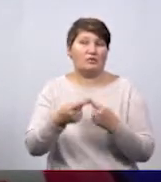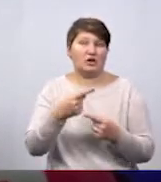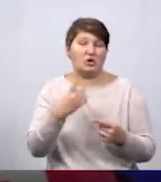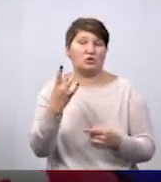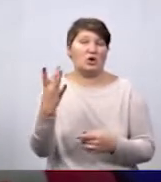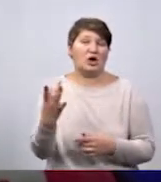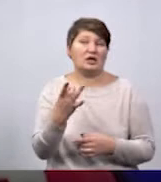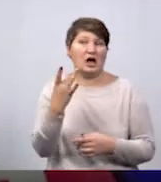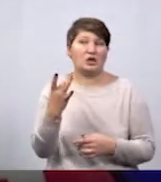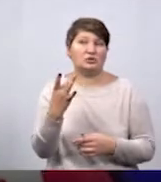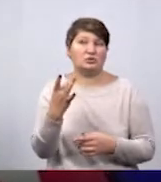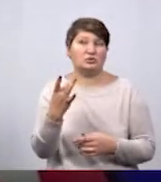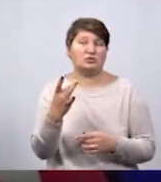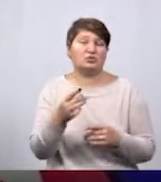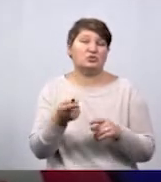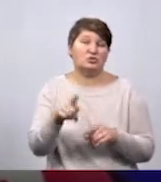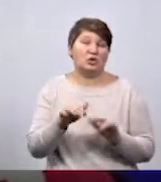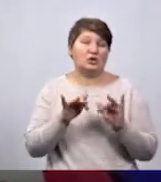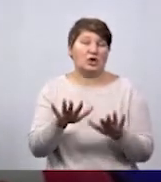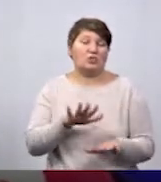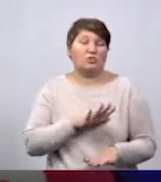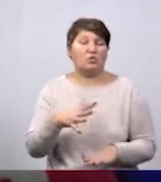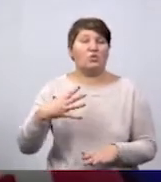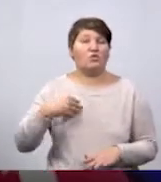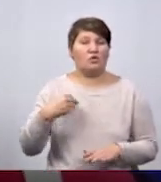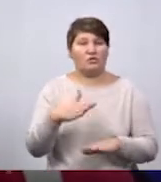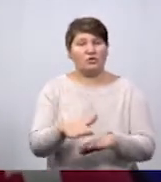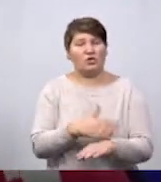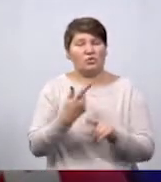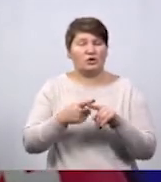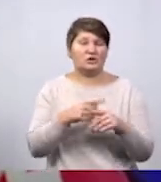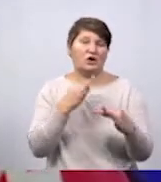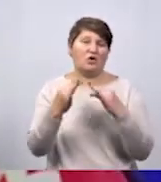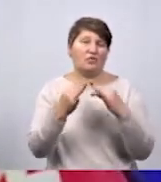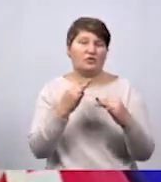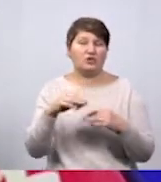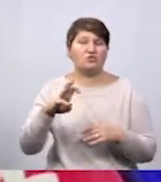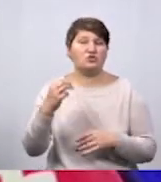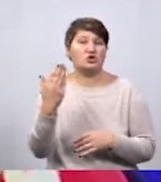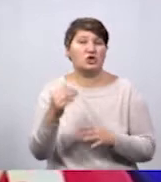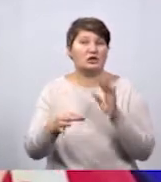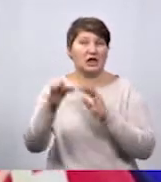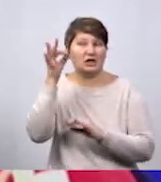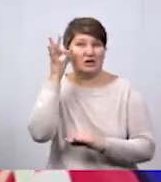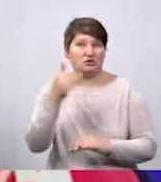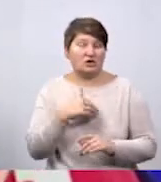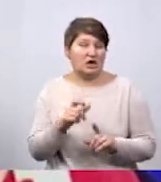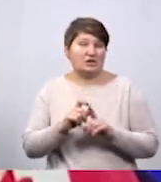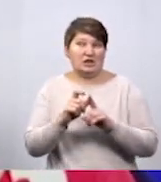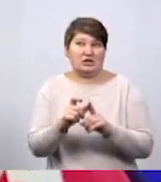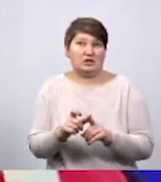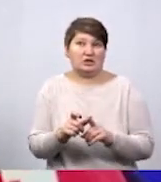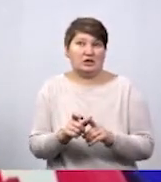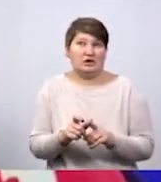одного заходу, який відбувався в Львові. Ми дуже довго про це говорили, і Міша згадав, що я сказав, що я